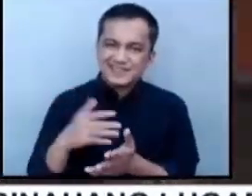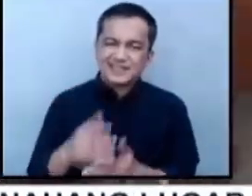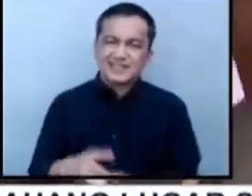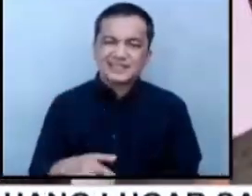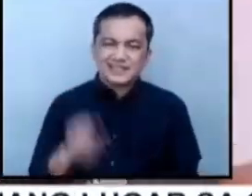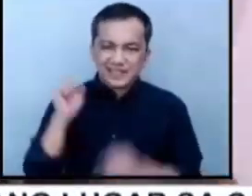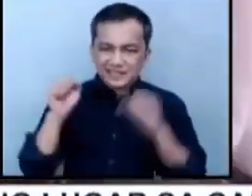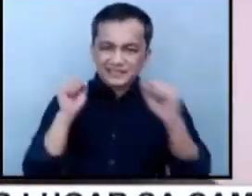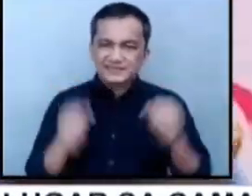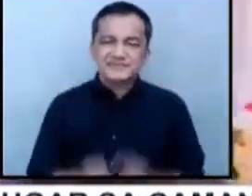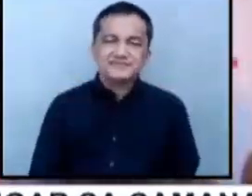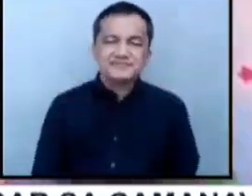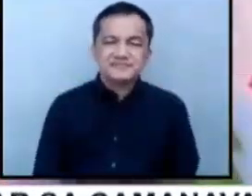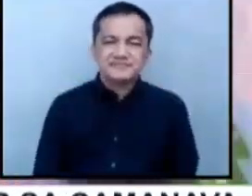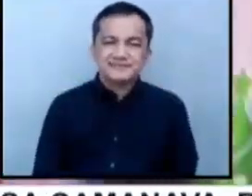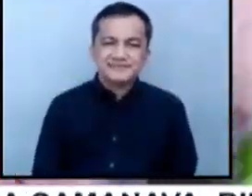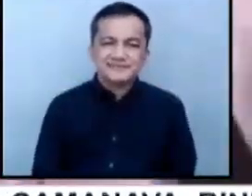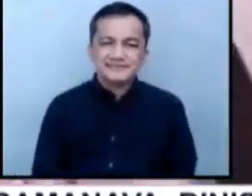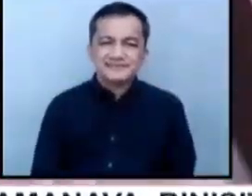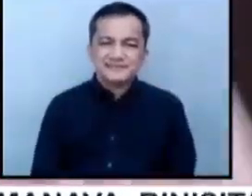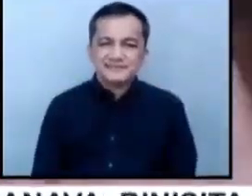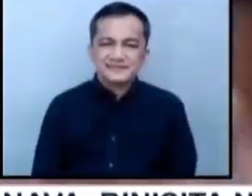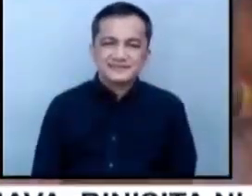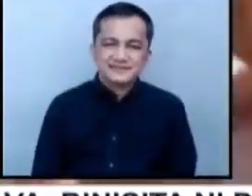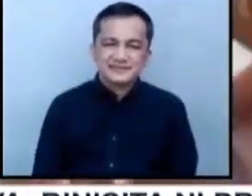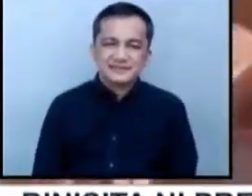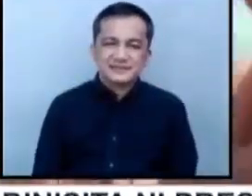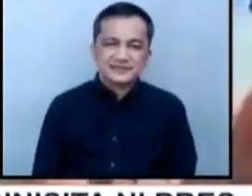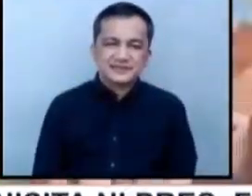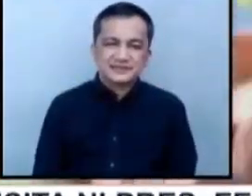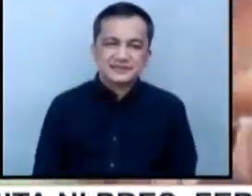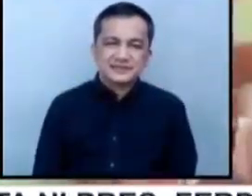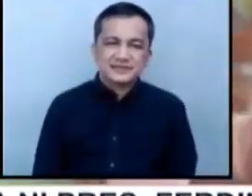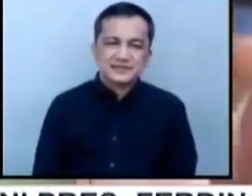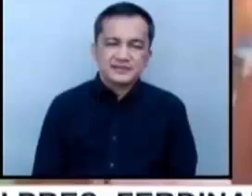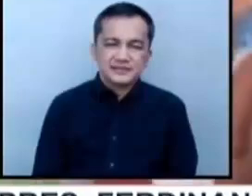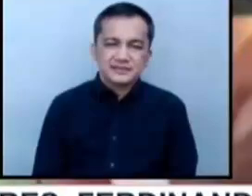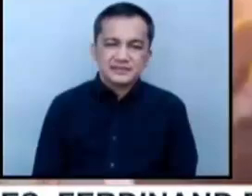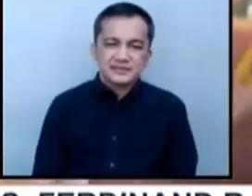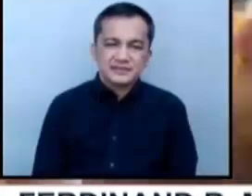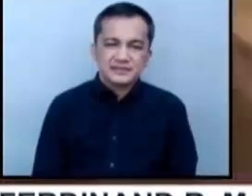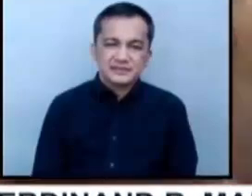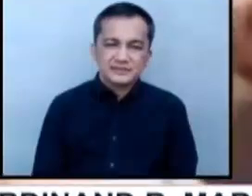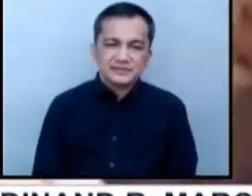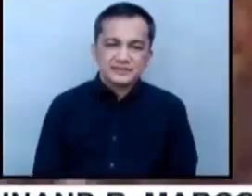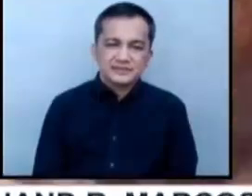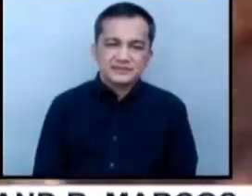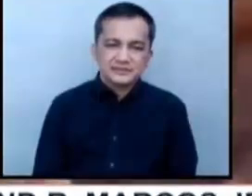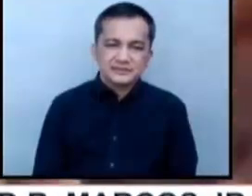I love you baby Sino ba ng